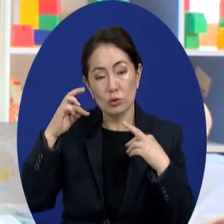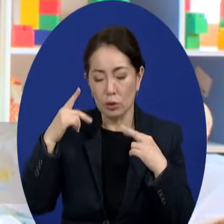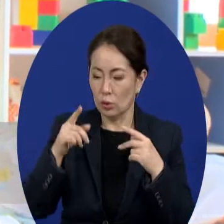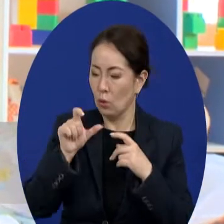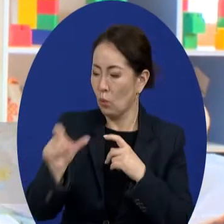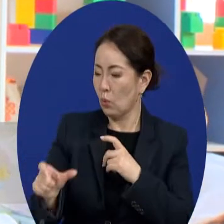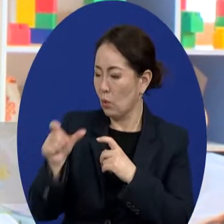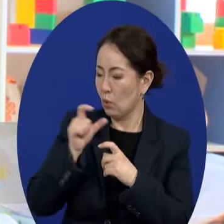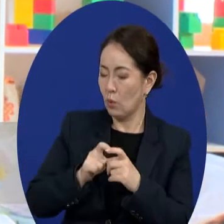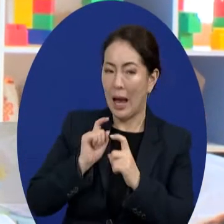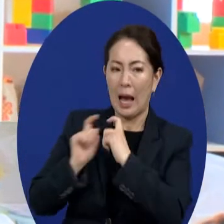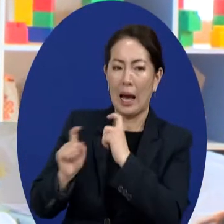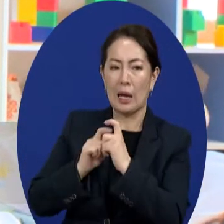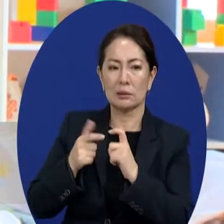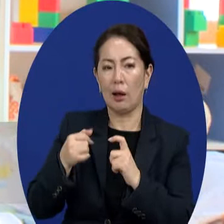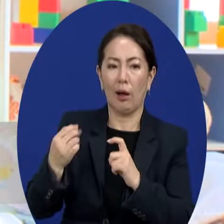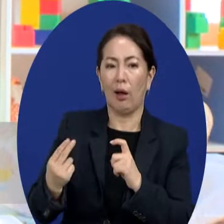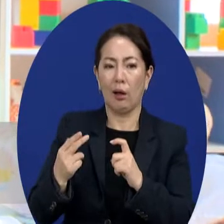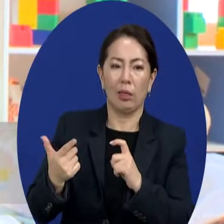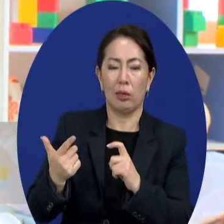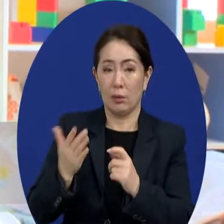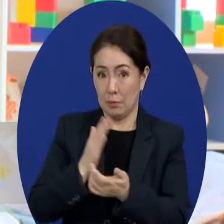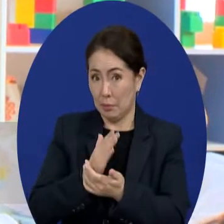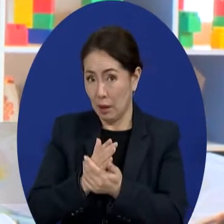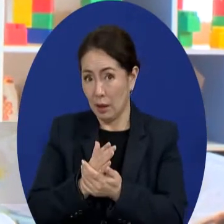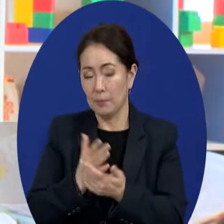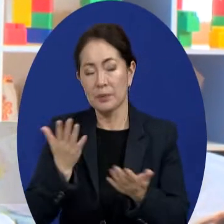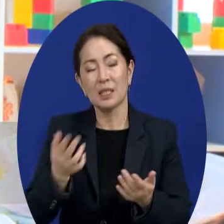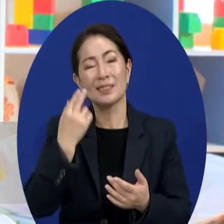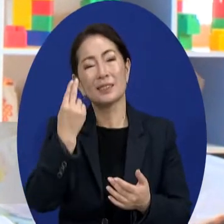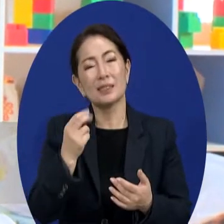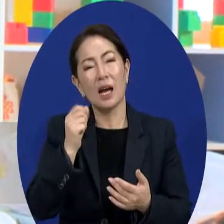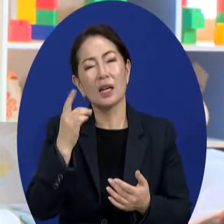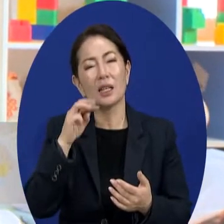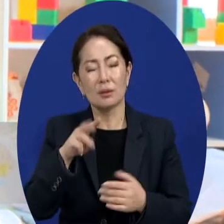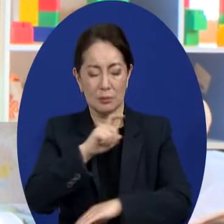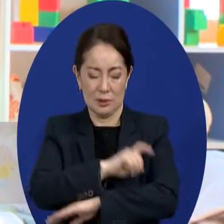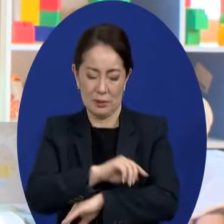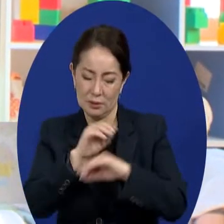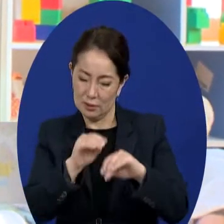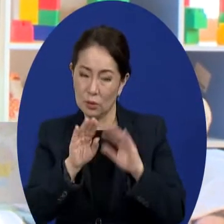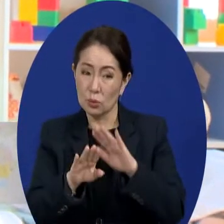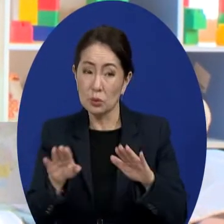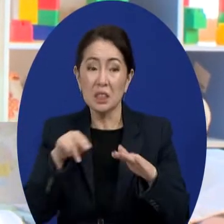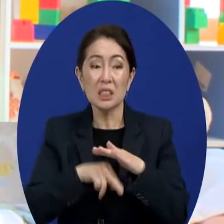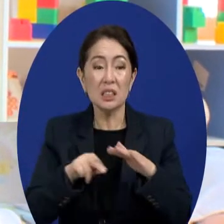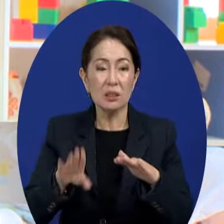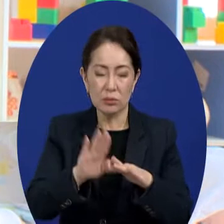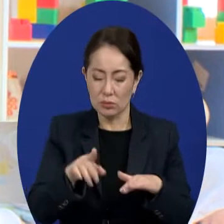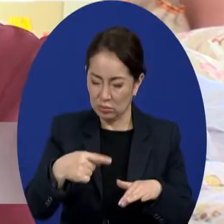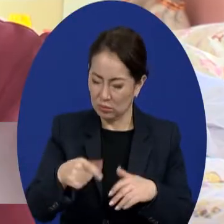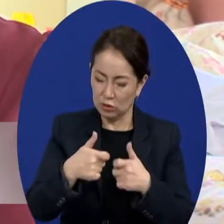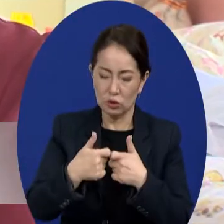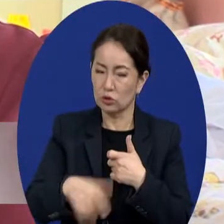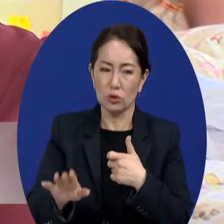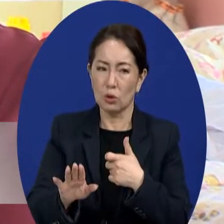харилцааны хүртэл доголдол гарч ирнэ гэж үзэж байна. Тийм учраас цахим хэцэл бол хүүхдүүдэд тэд тусмаа цэцэрлэгийн насны хүүхдүүдэд маш